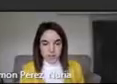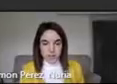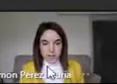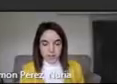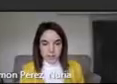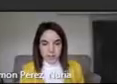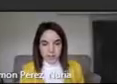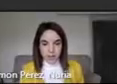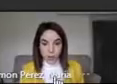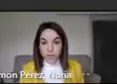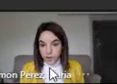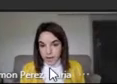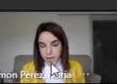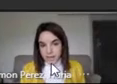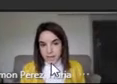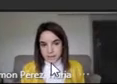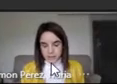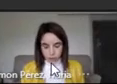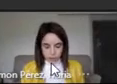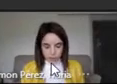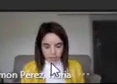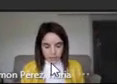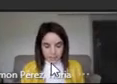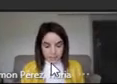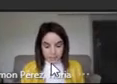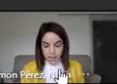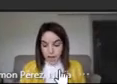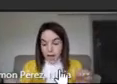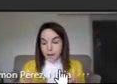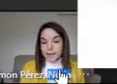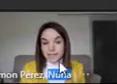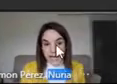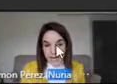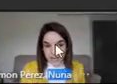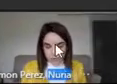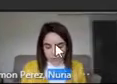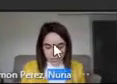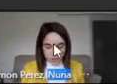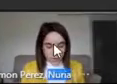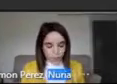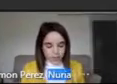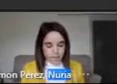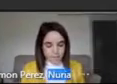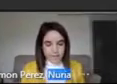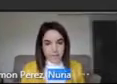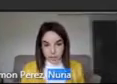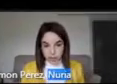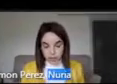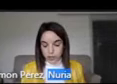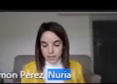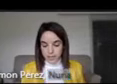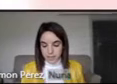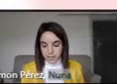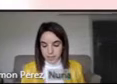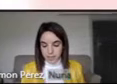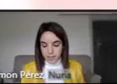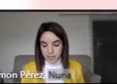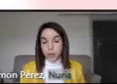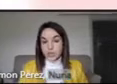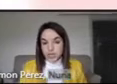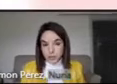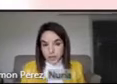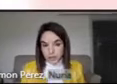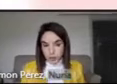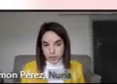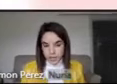mesos del confinament, d'aquesta situació de pandèmia. Abans que res, doncs, deixeu-me posar èmfasi en això,